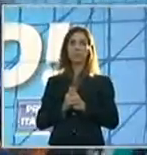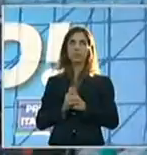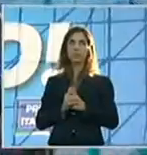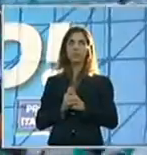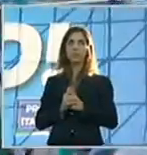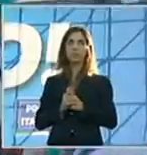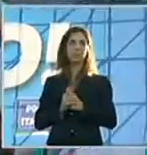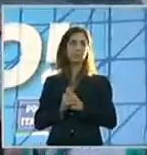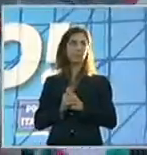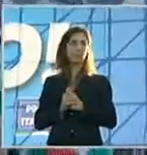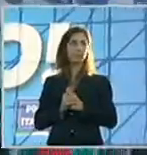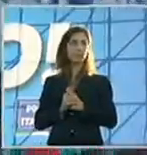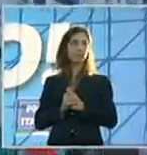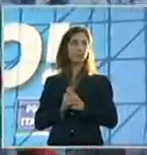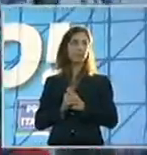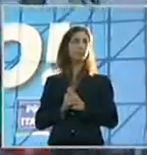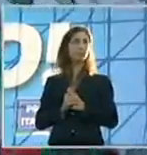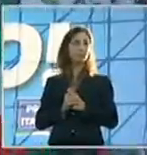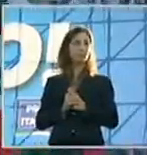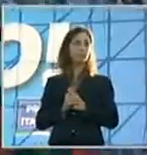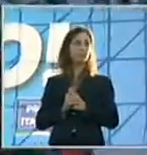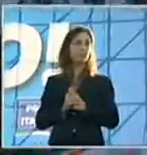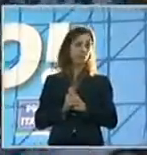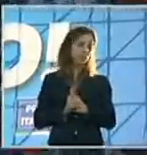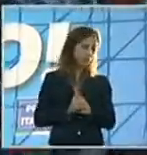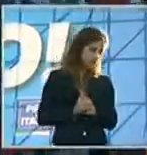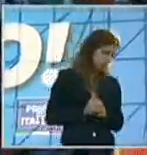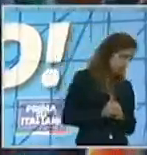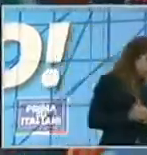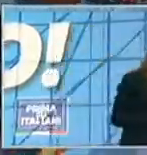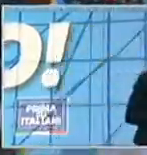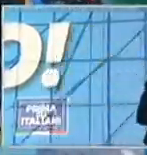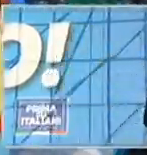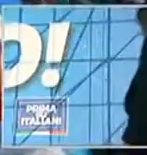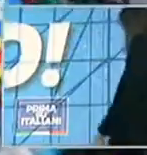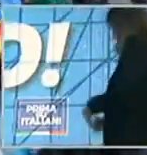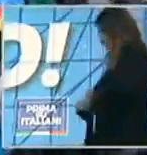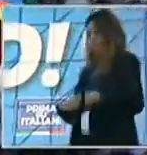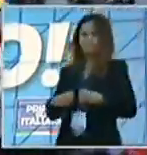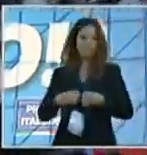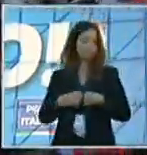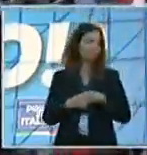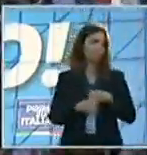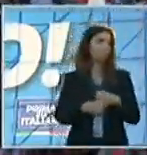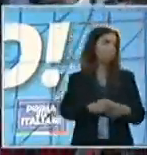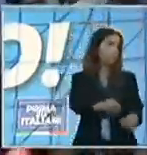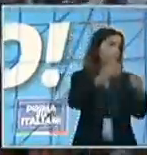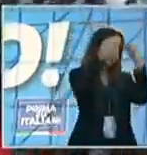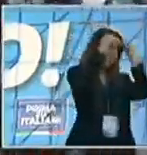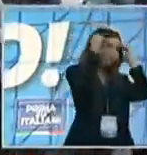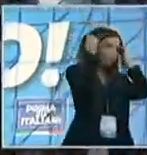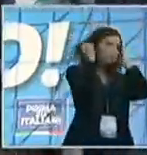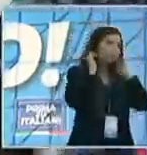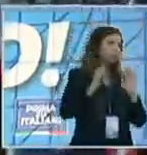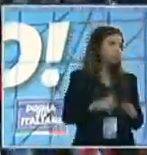l'autonomia, e l'autonomia non è stato l'obiettivo di Salvini, anzi non era chiaramente un obiettivo di Salvini perché poneva un problema molto forte al sud,